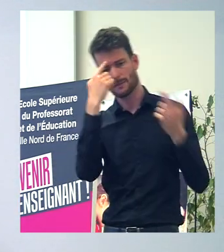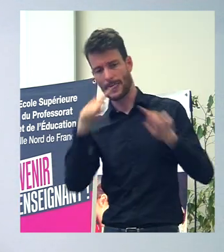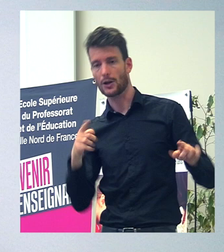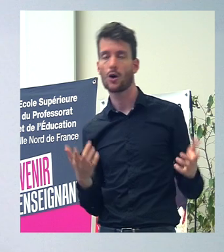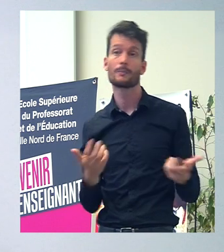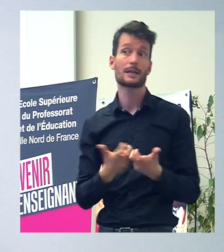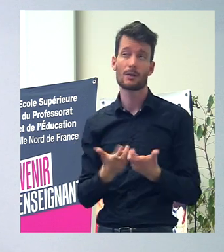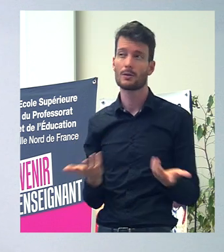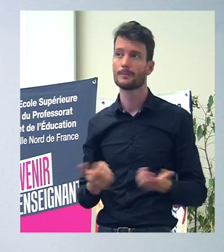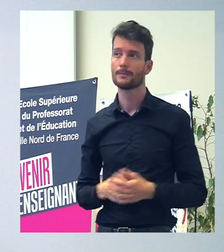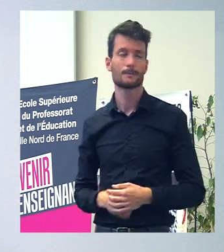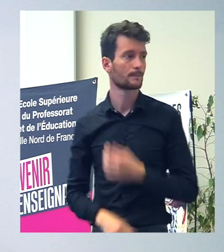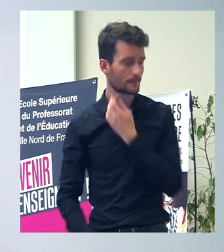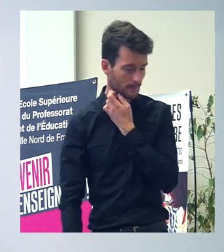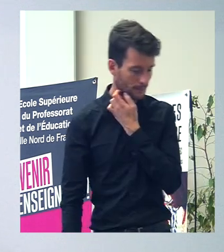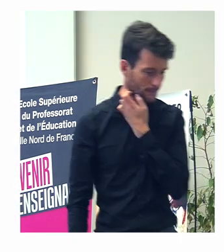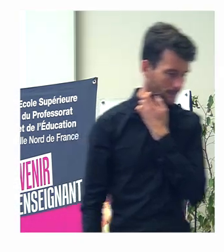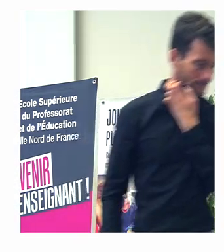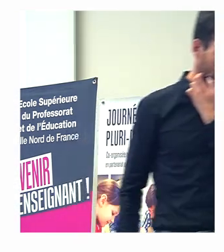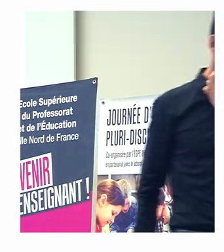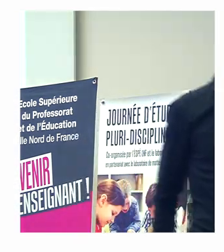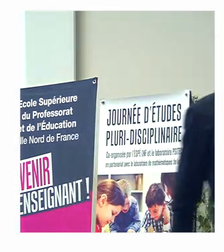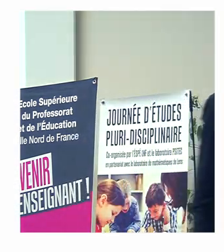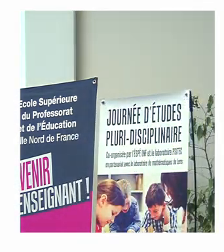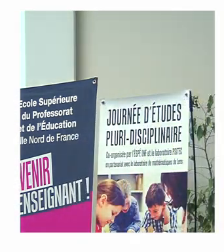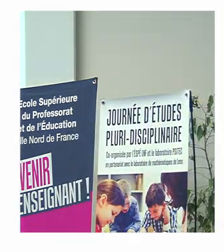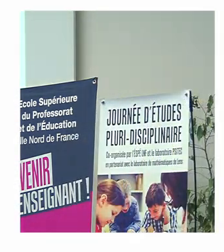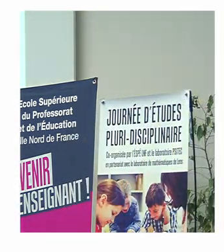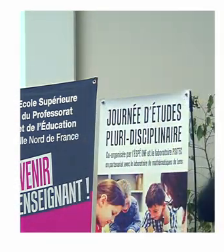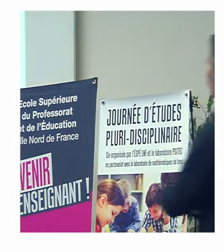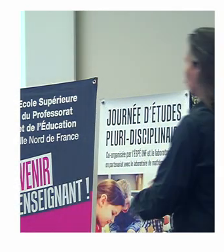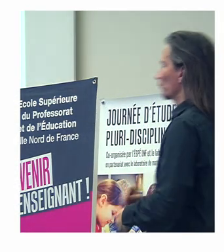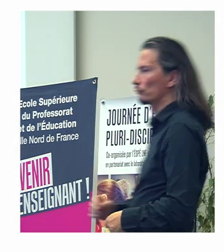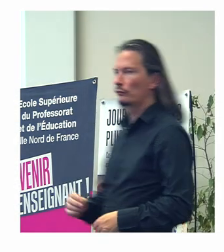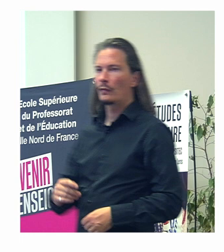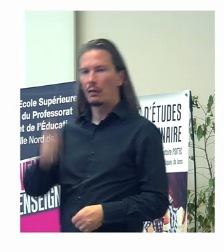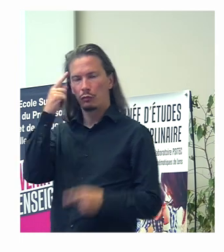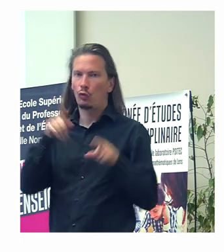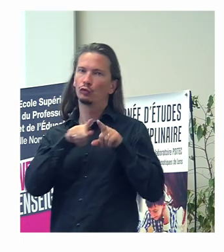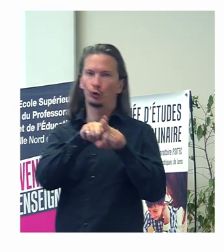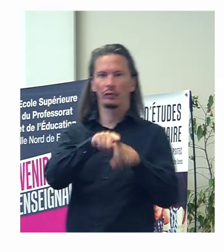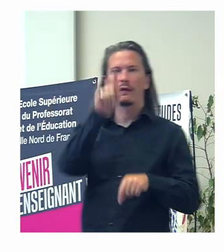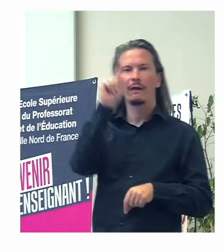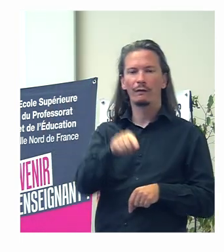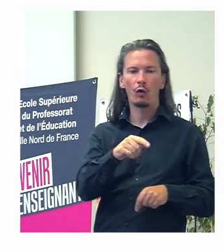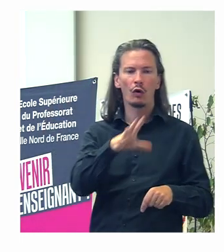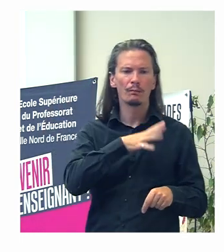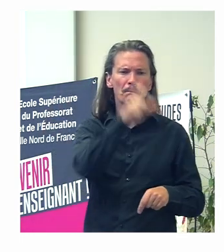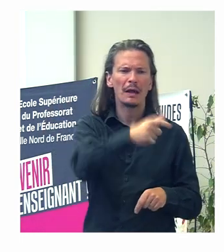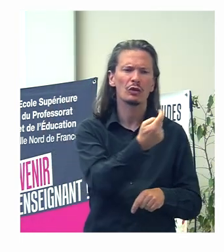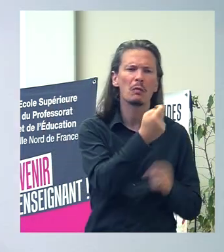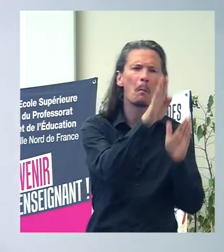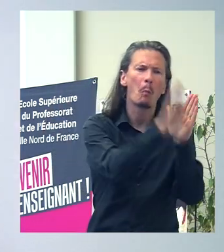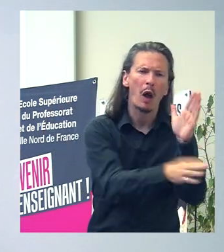donner, par exemple. Pour être juste, il faut donner plus à ceux qui ont le moins et moins à ceux qui ont